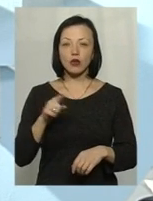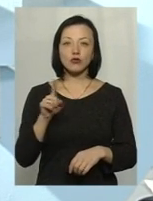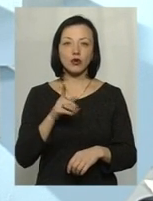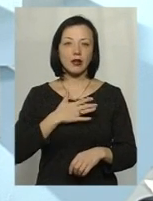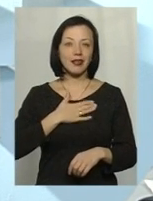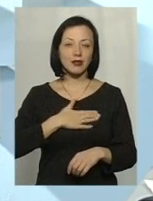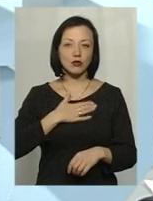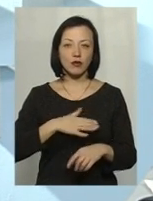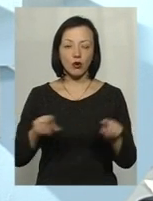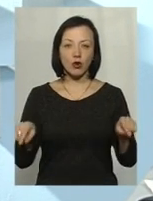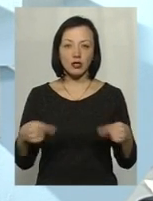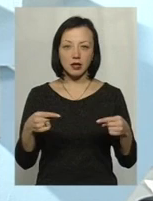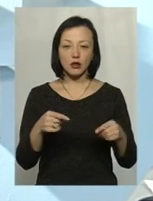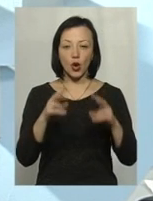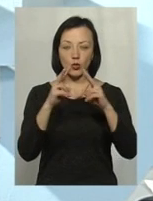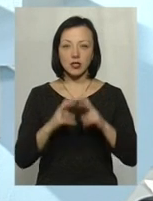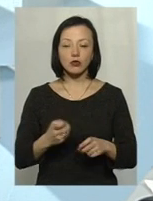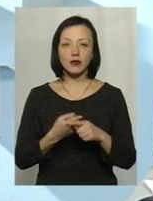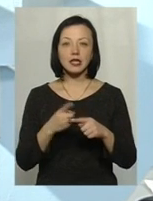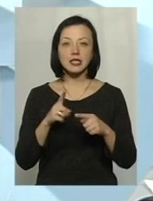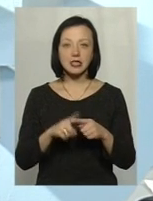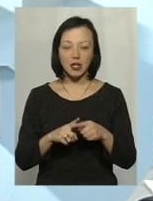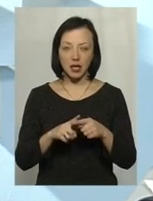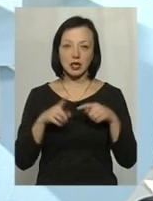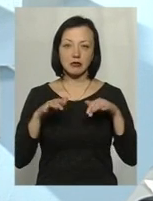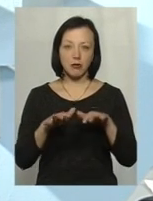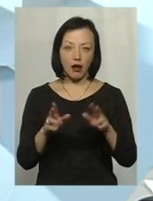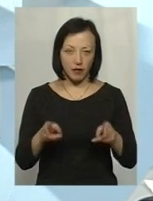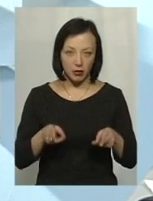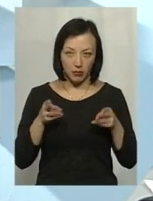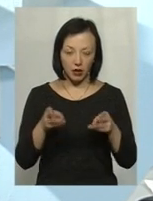незадовільного організації розслідування вказаної кримінальної справи.